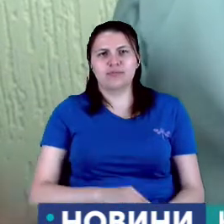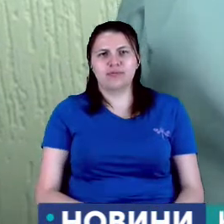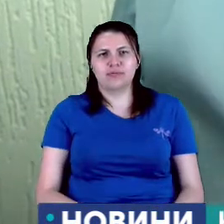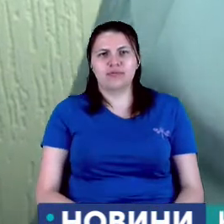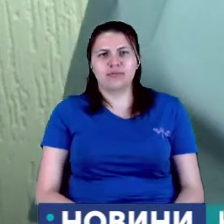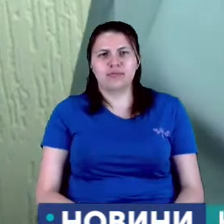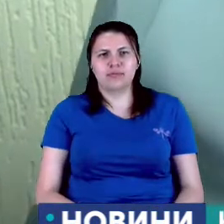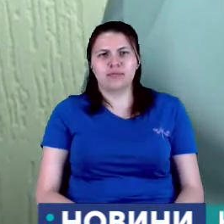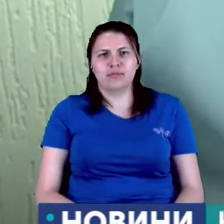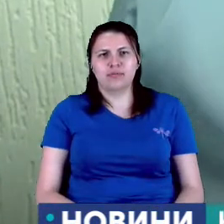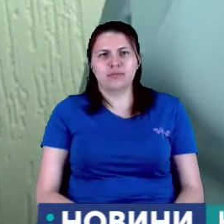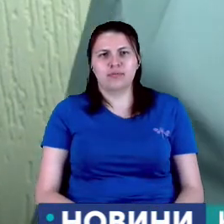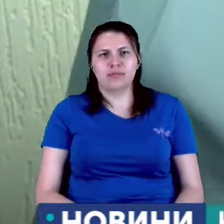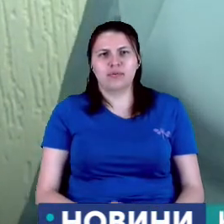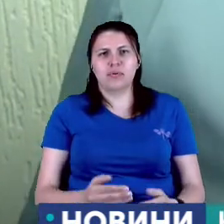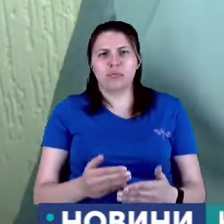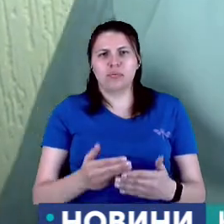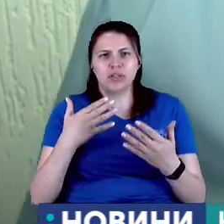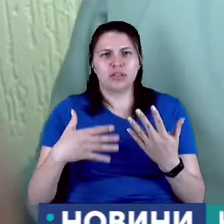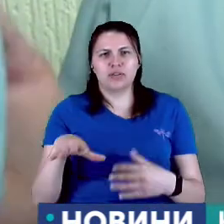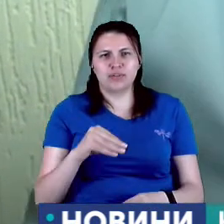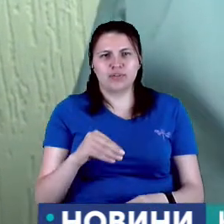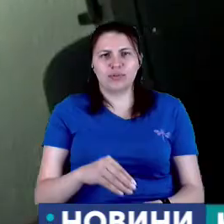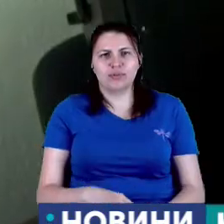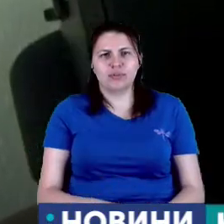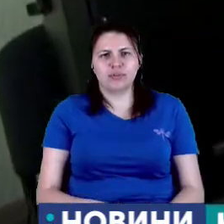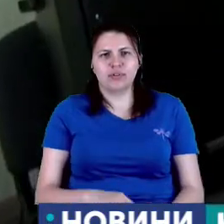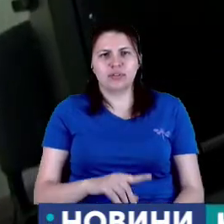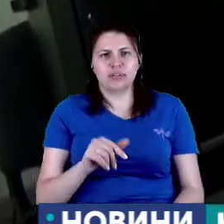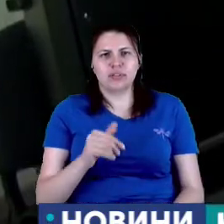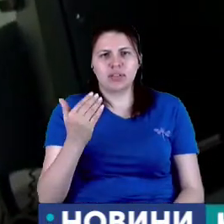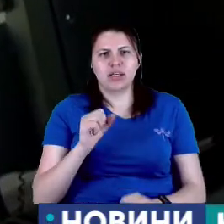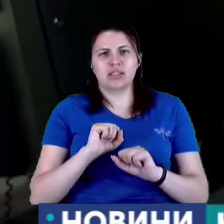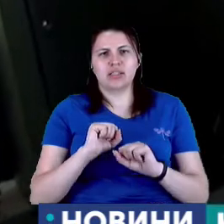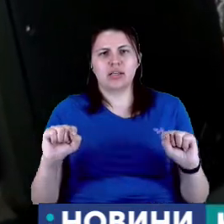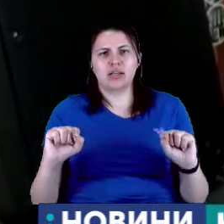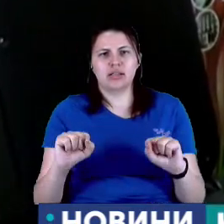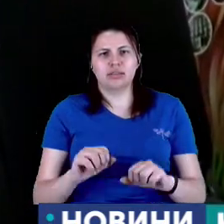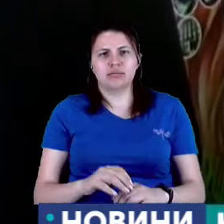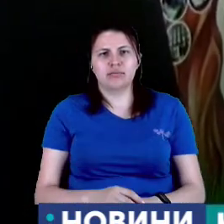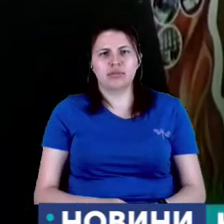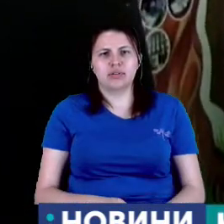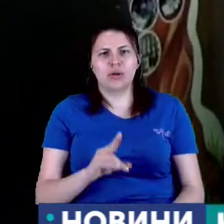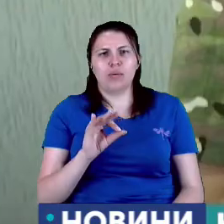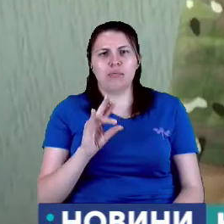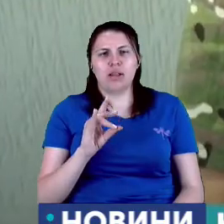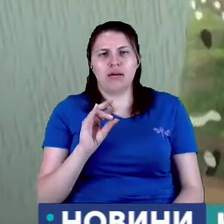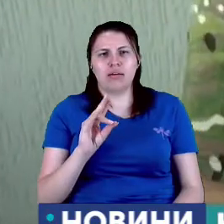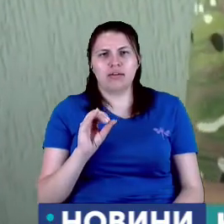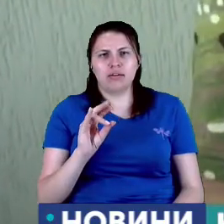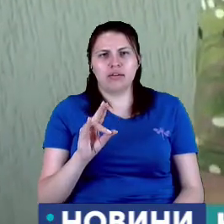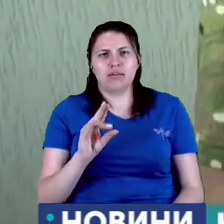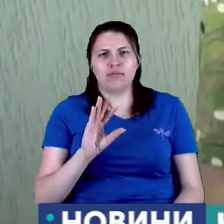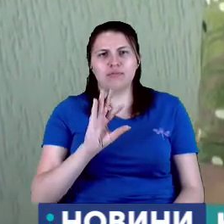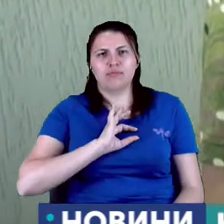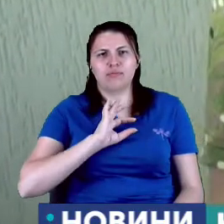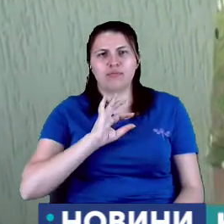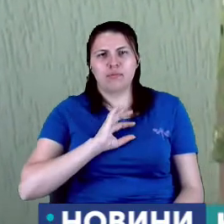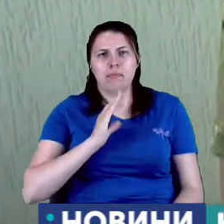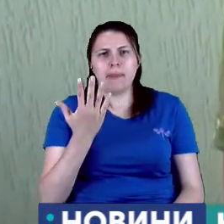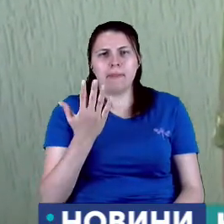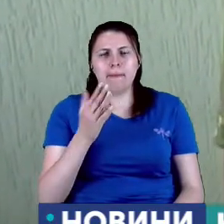прежде всього, за їх героїзм. Капелани вручили медалі п'ятьом медикам. Лора Коут